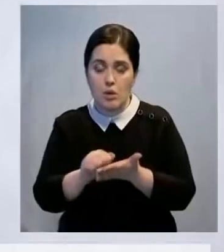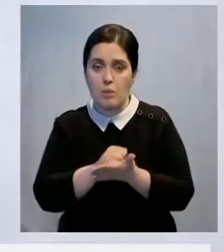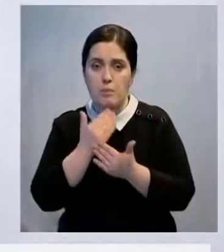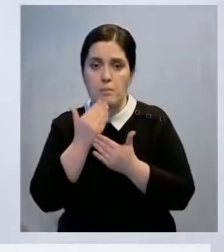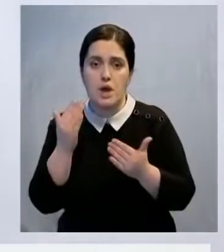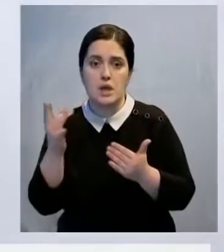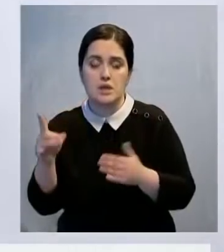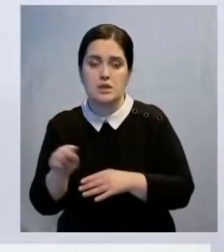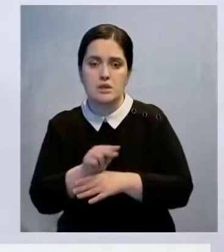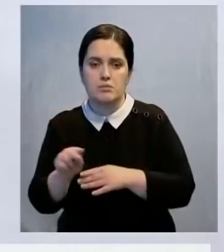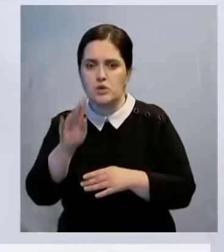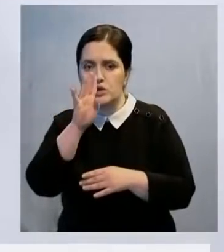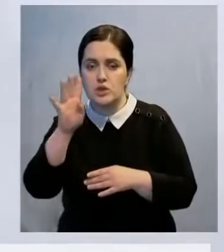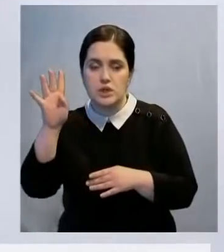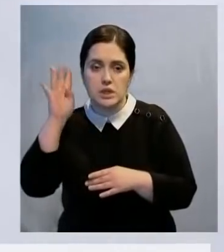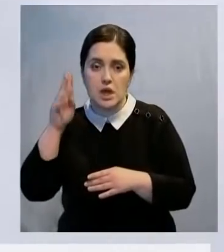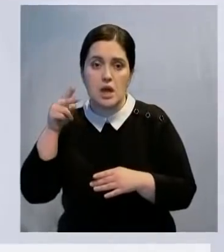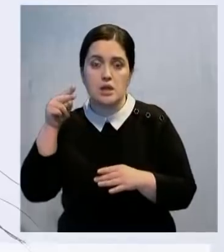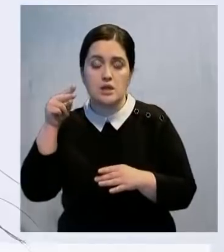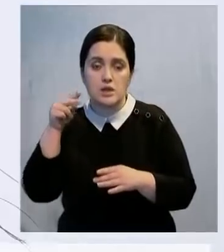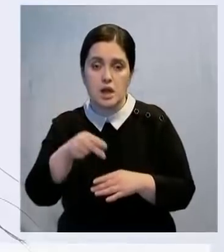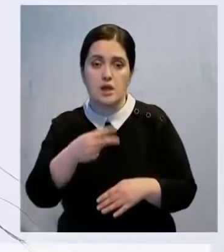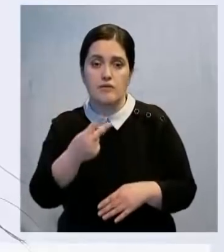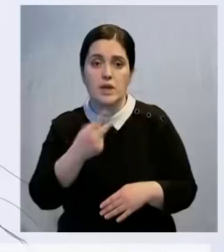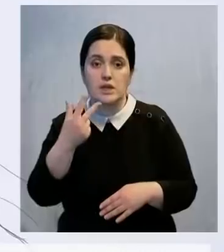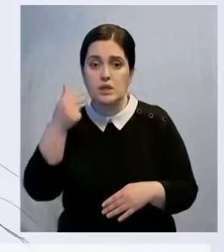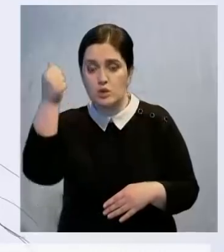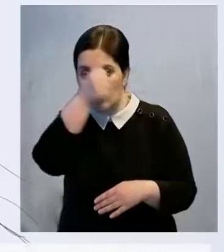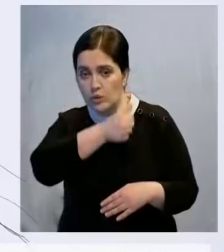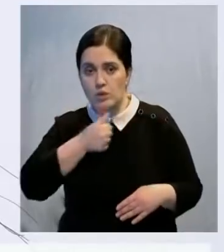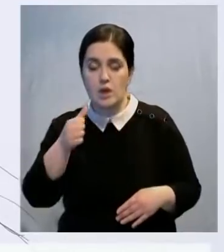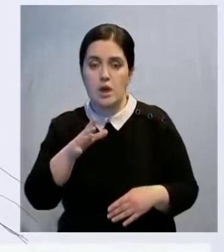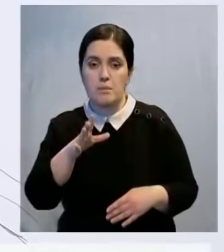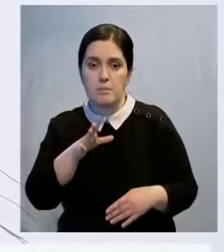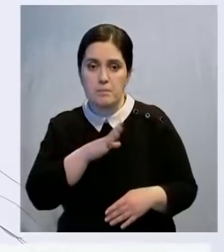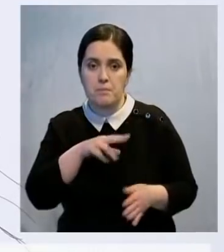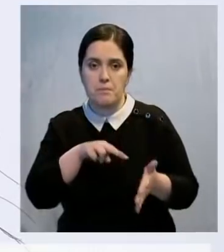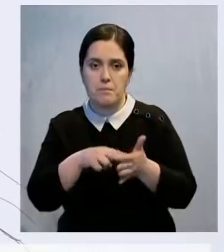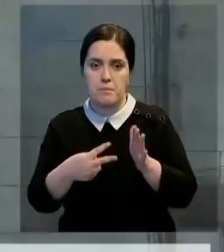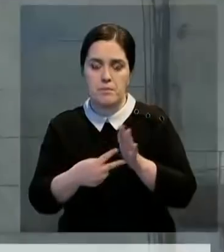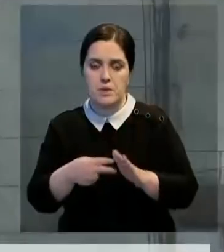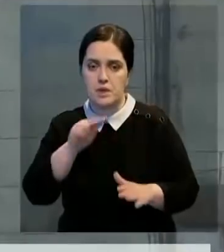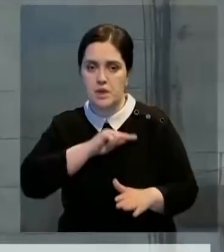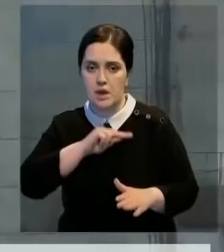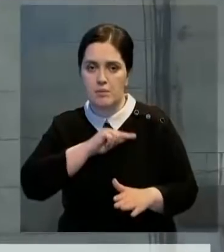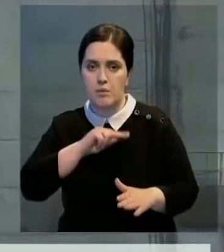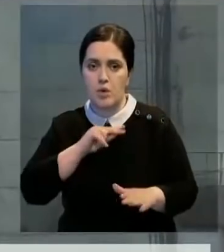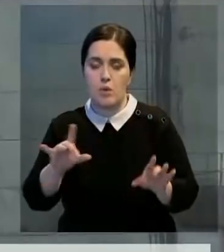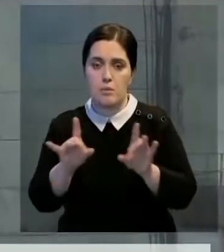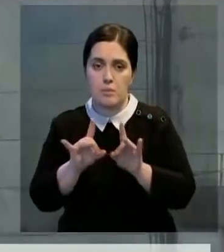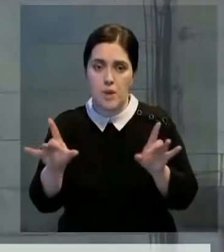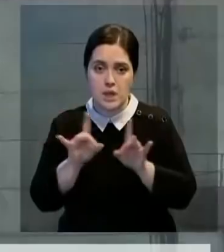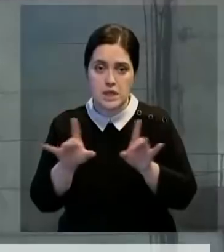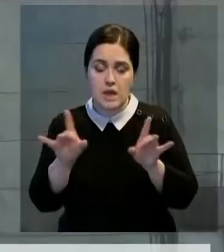ее ремонтировали 4 года назад. На 2023 год были намечены очередные плановые работы. Однако, по словам